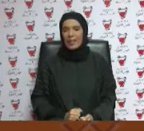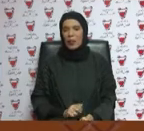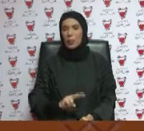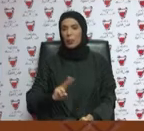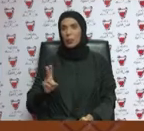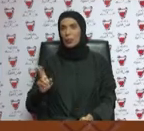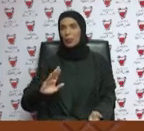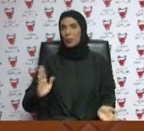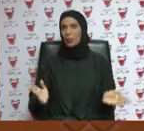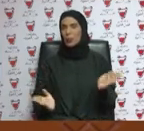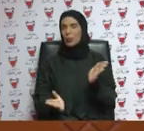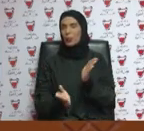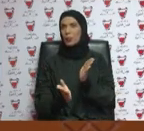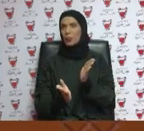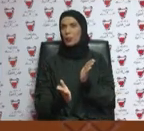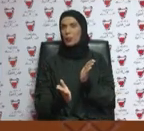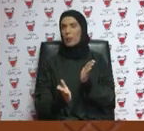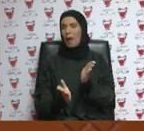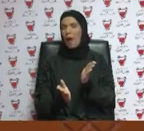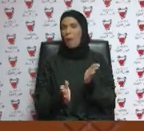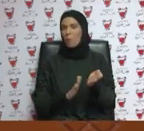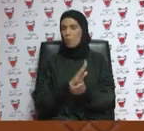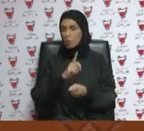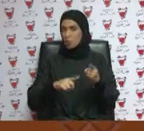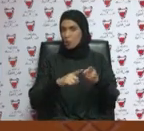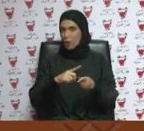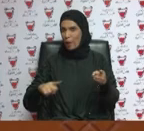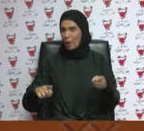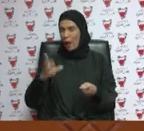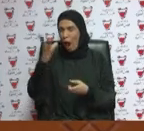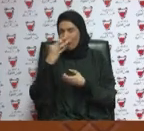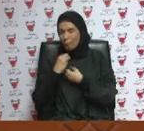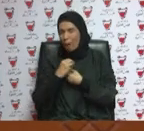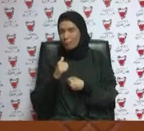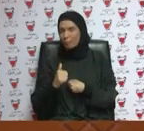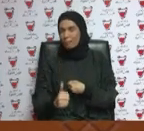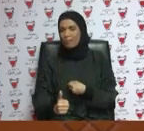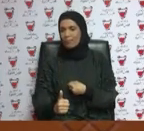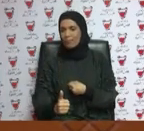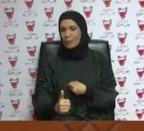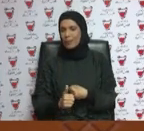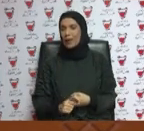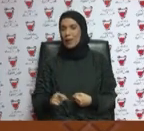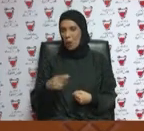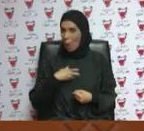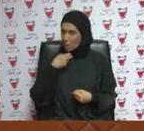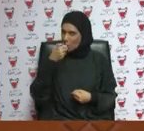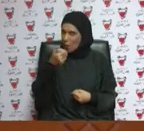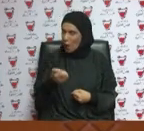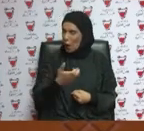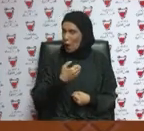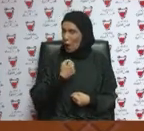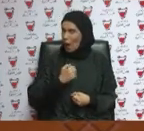إلى منحة. وهذه الإدارة العظيمة الجبارة، أن تقلب المحنة إلى